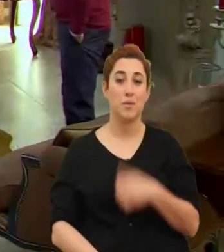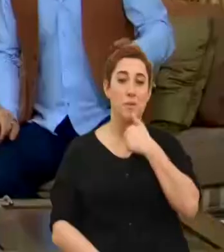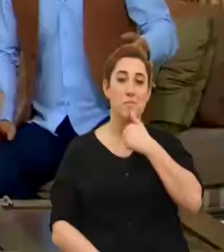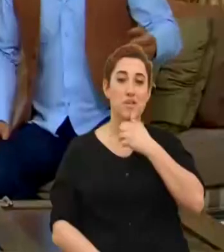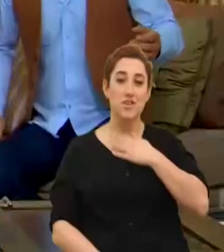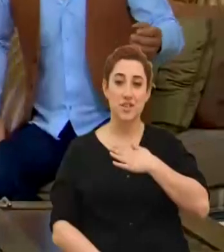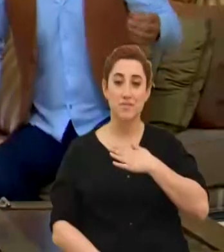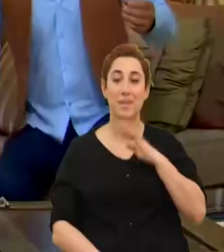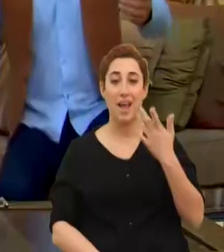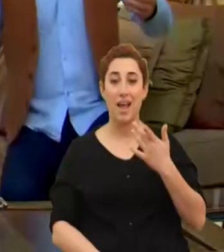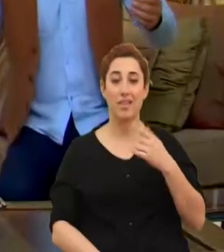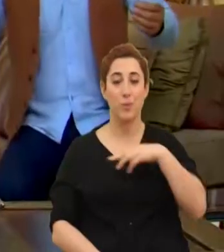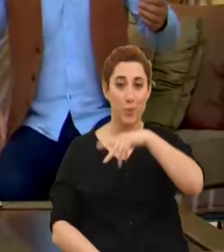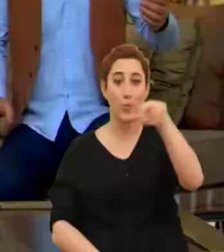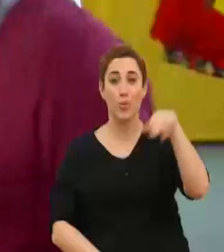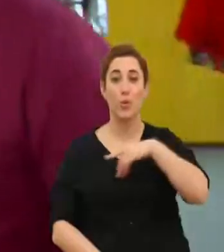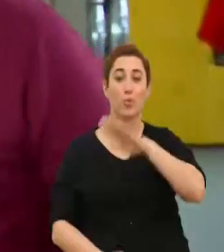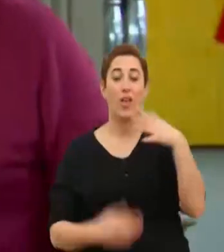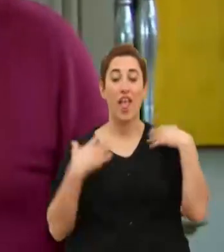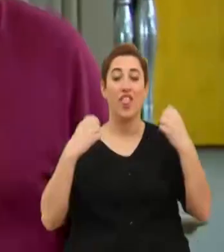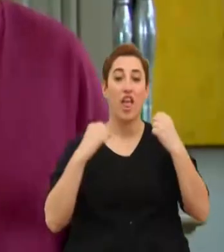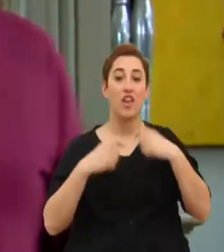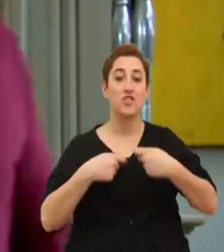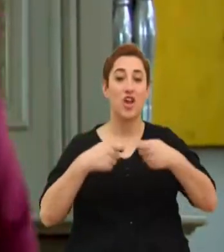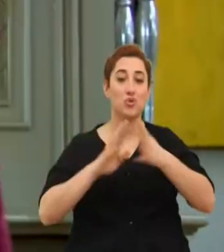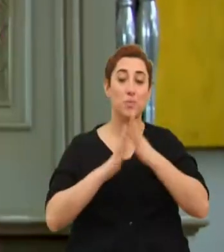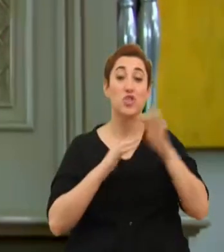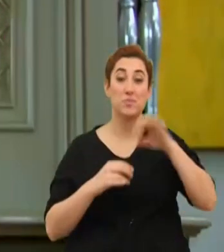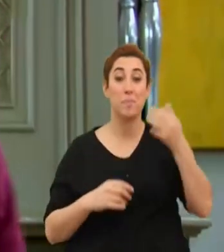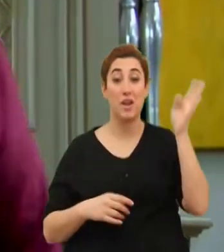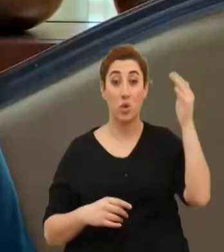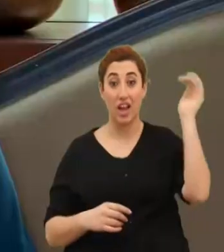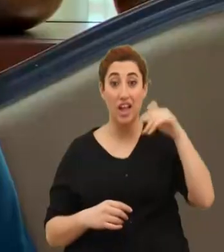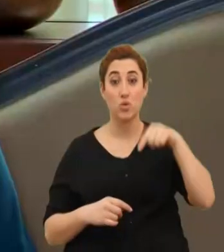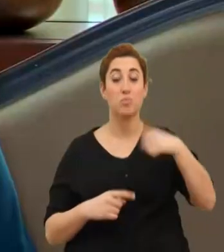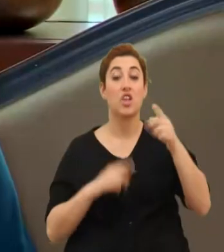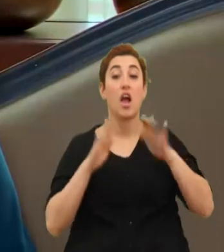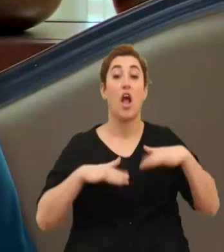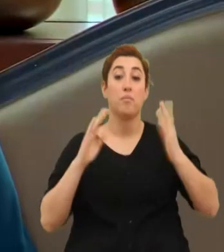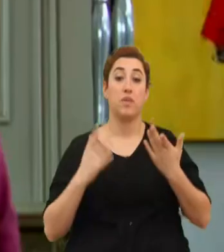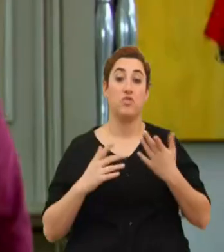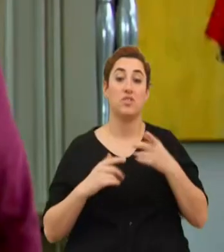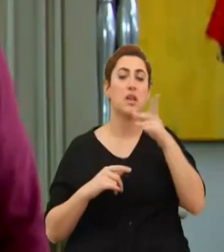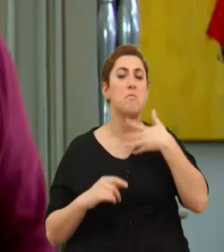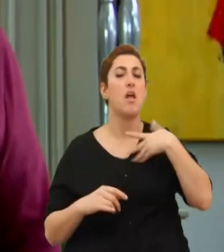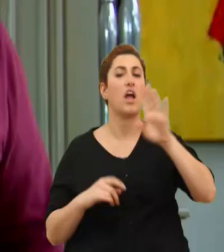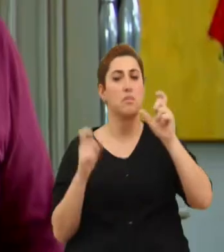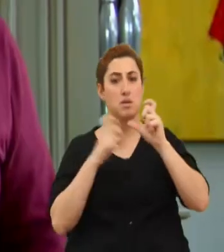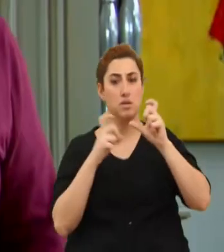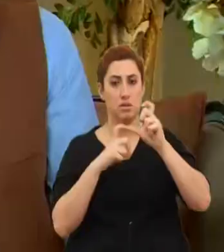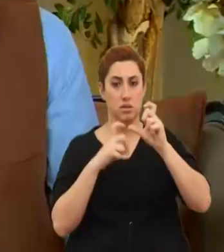Babacığım, yani volta atarak bütün enerjinizi harcıyorsunuz. Şimdi birazdan gelecek, ona bir şey kalmayacak. Sen merak etme